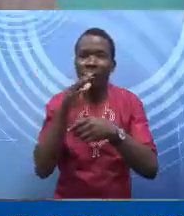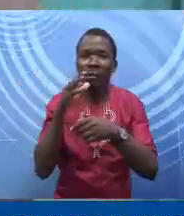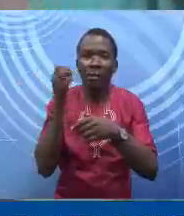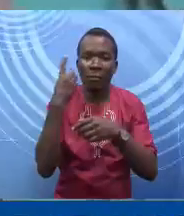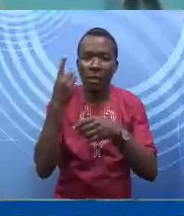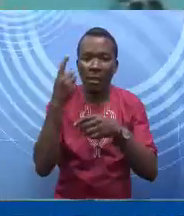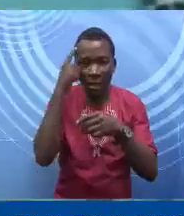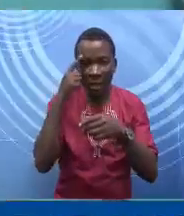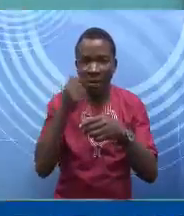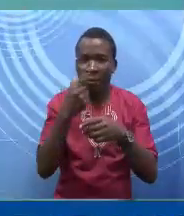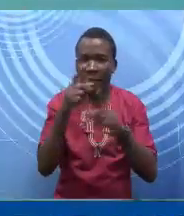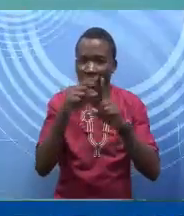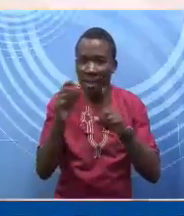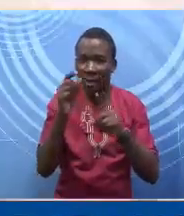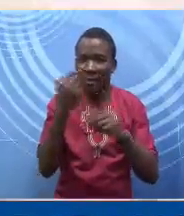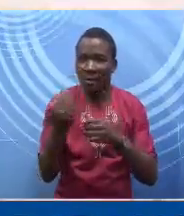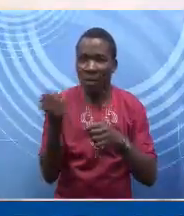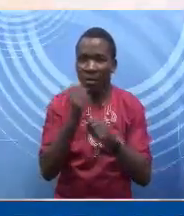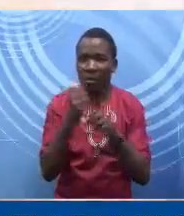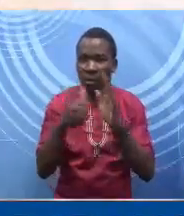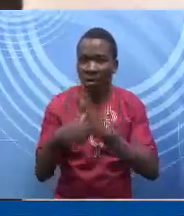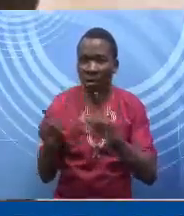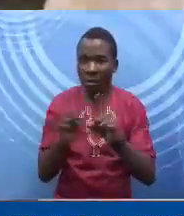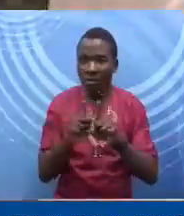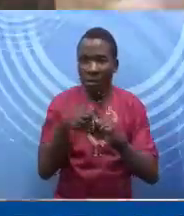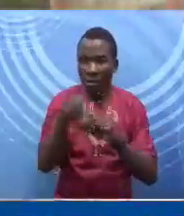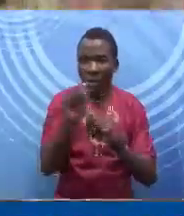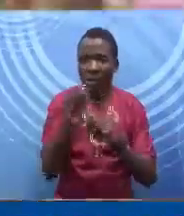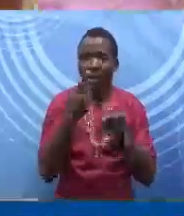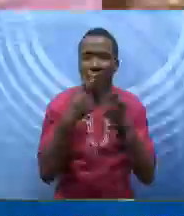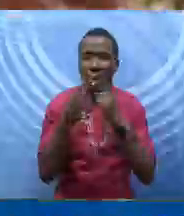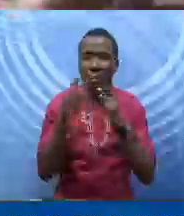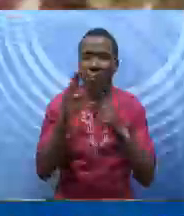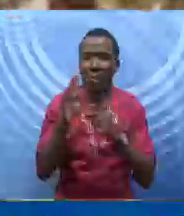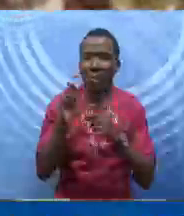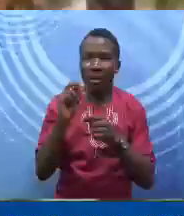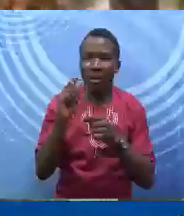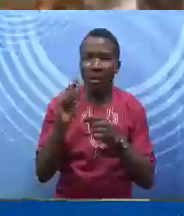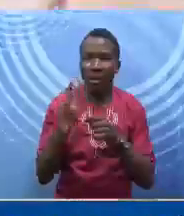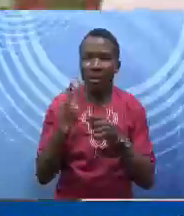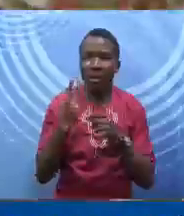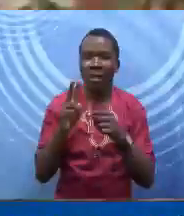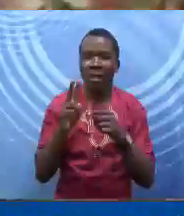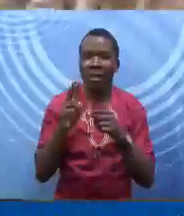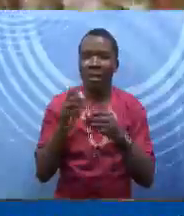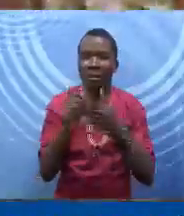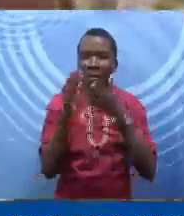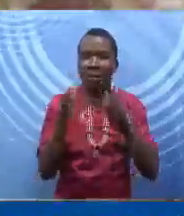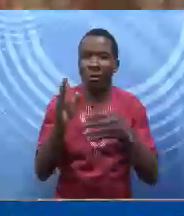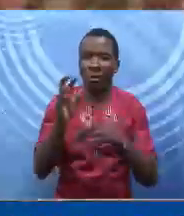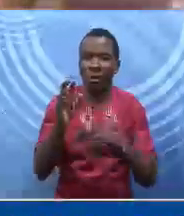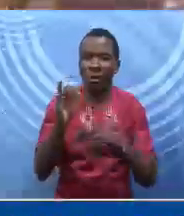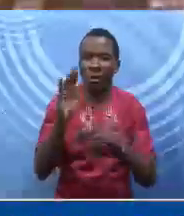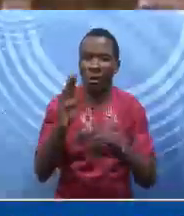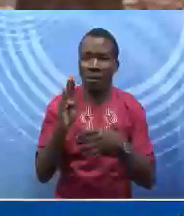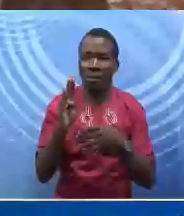ijambo umwana wakorewe ihohoterwa na ribi. Avugana na BTN TV ku murongo wa telefone, umuvugizi w'umusigire w'urwego rw'ubugenzacyaha ribu Dr.